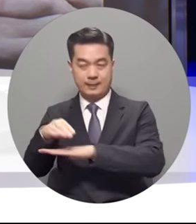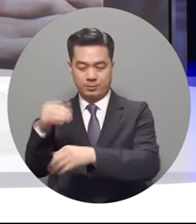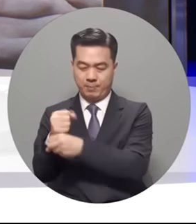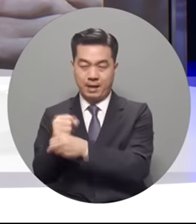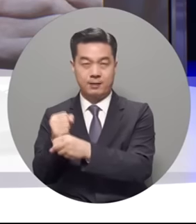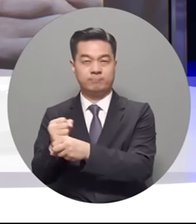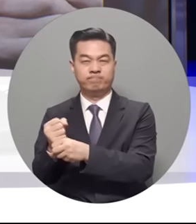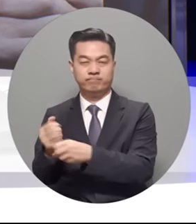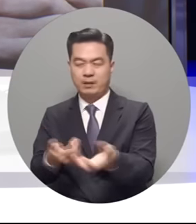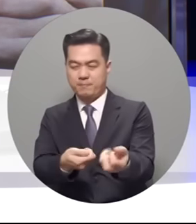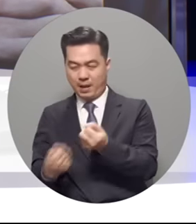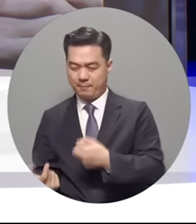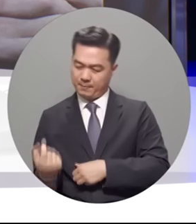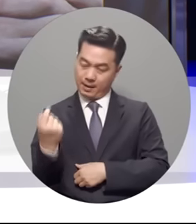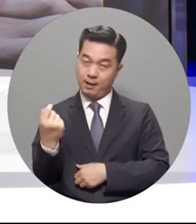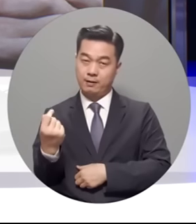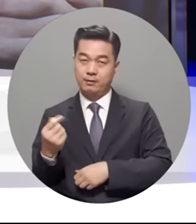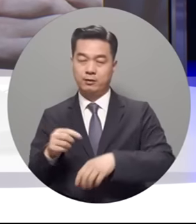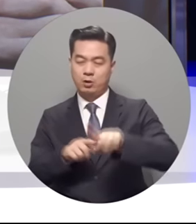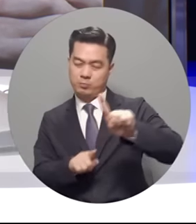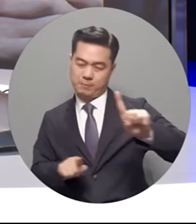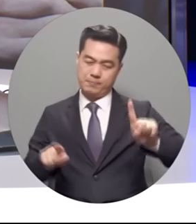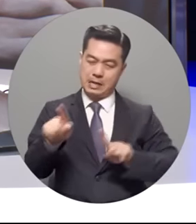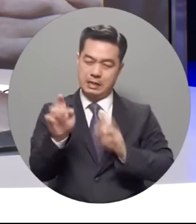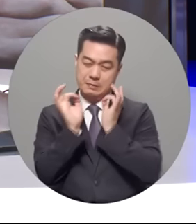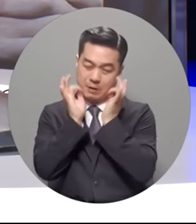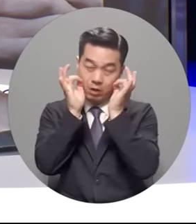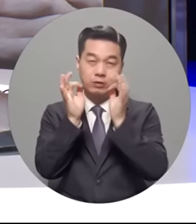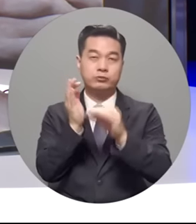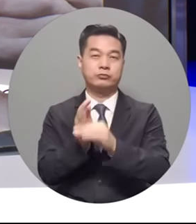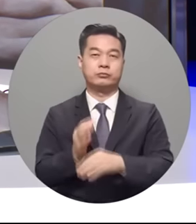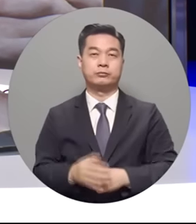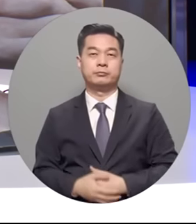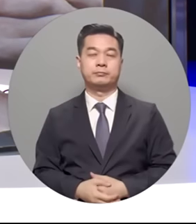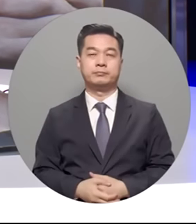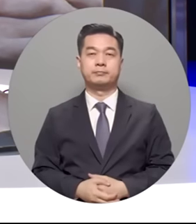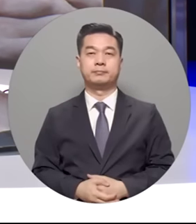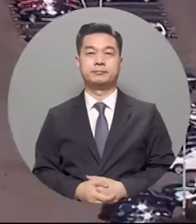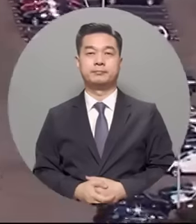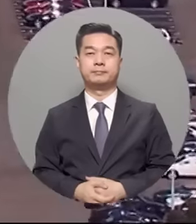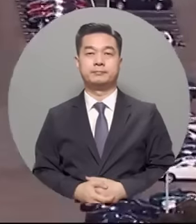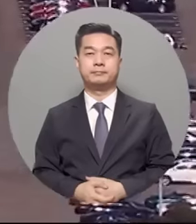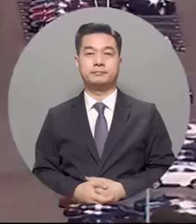앞당겨서 반전을 꾀하고 있습니다. 뉴욕에서 임경아 특파원이 전하겠습니다.